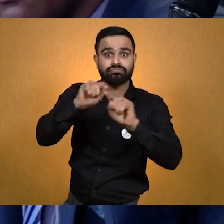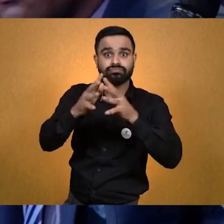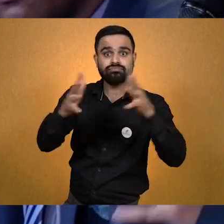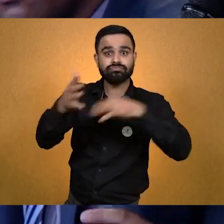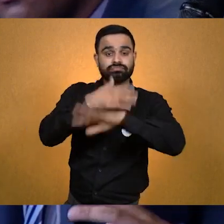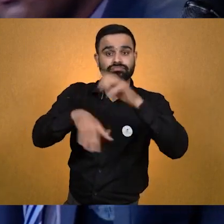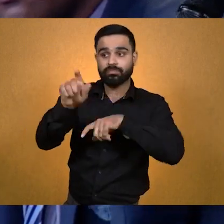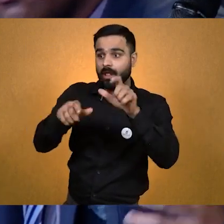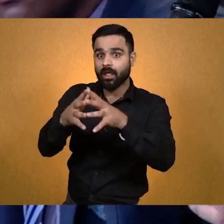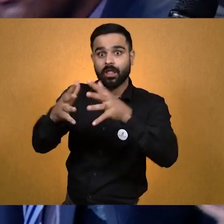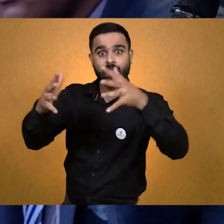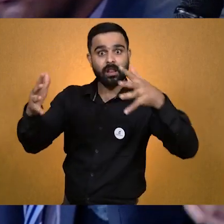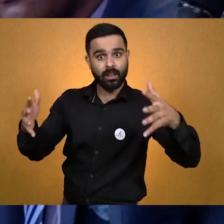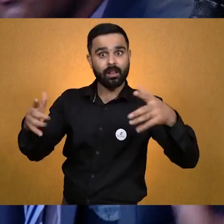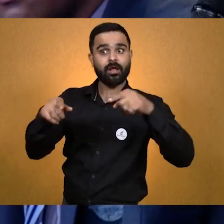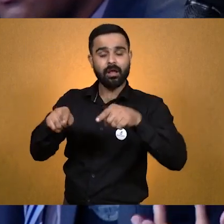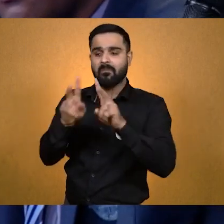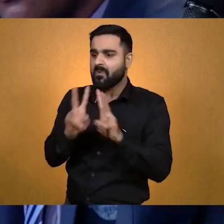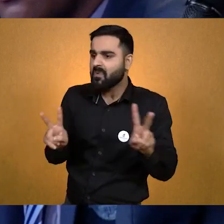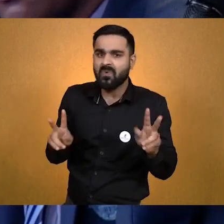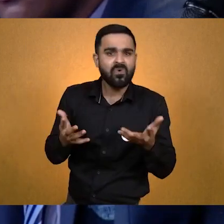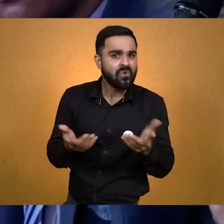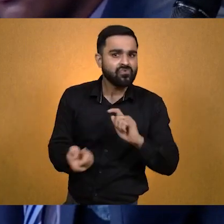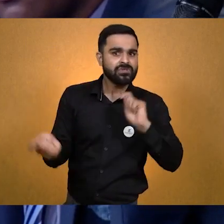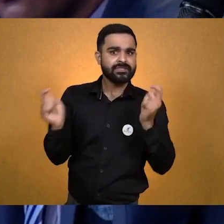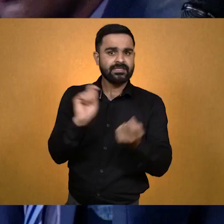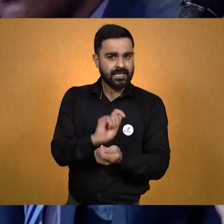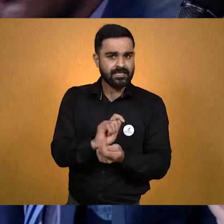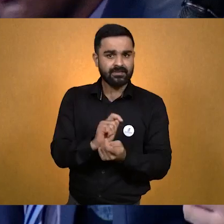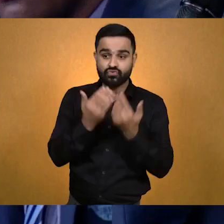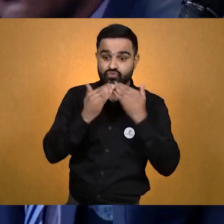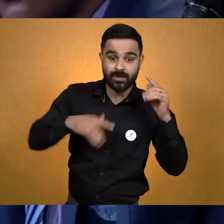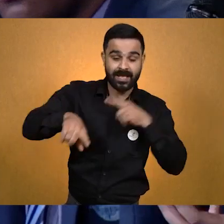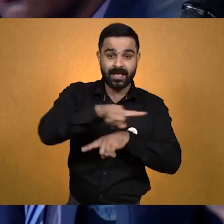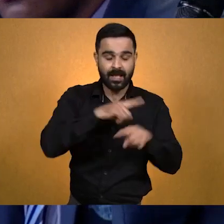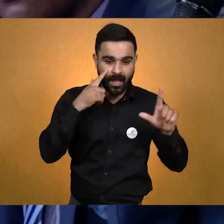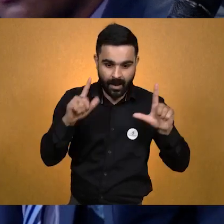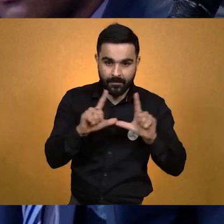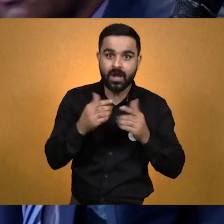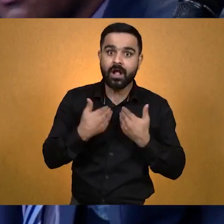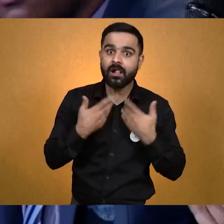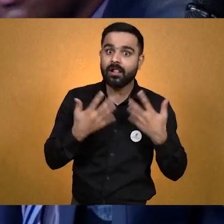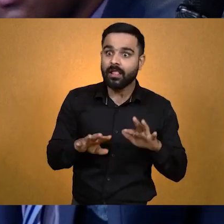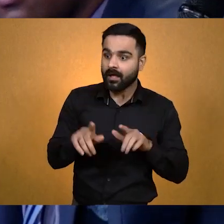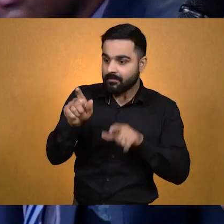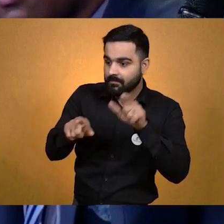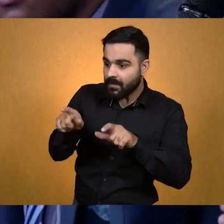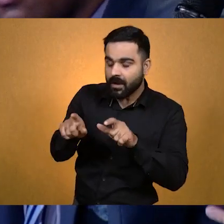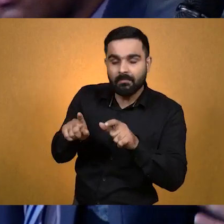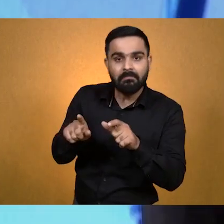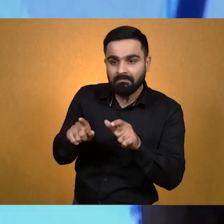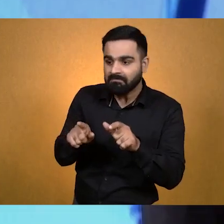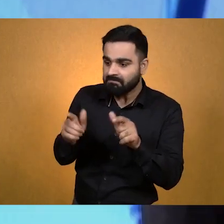with special needs, we really need to normalize that. And as students who witness people